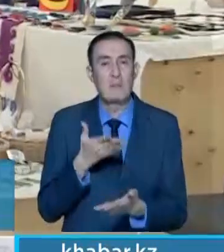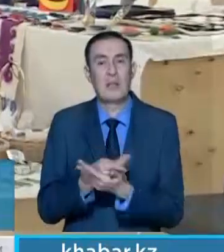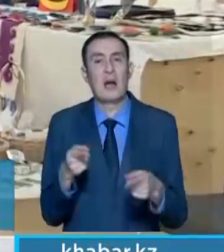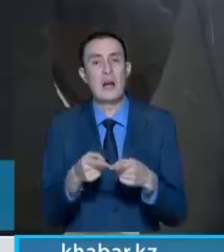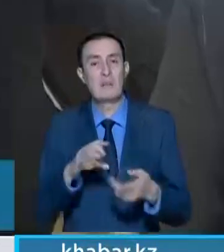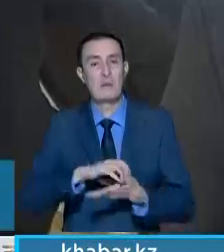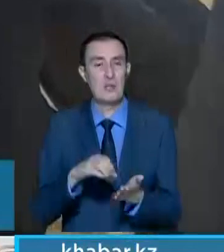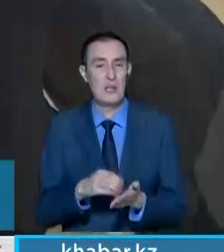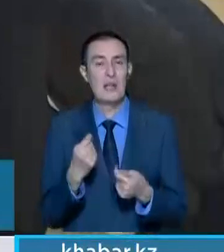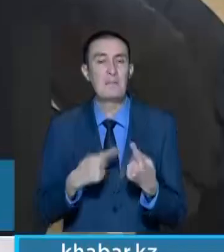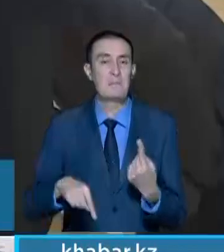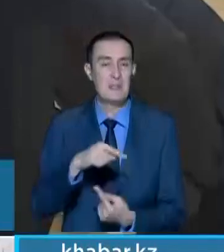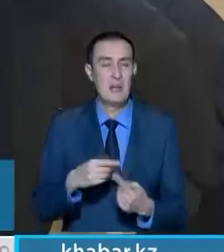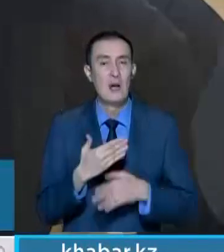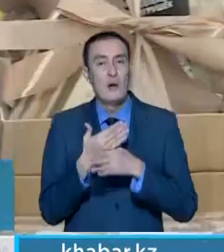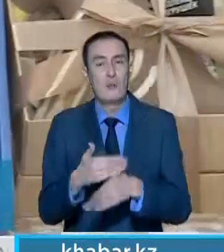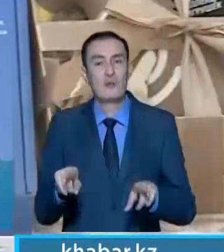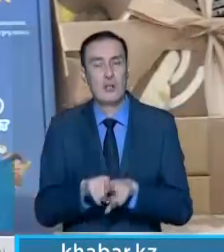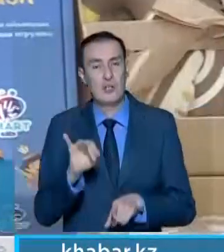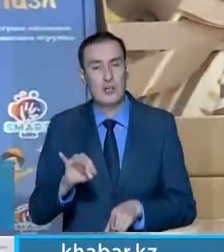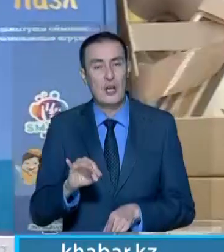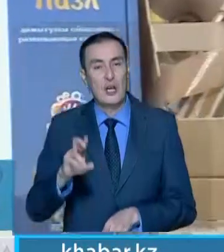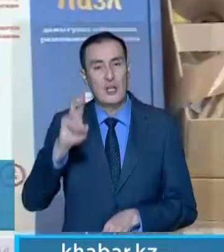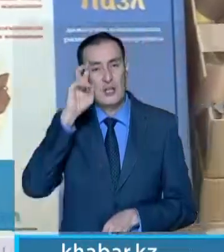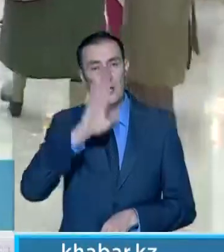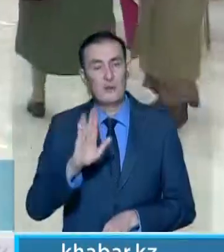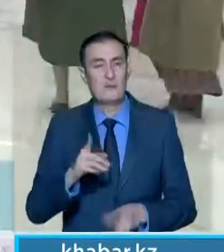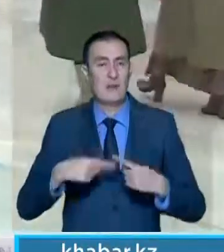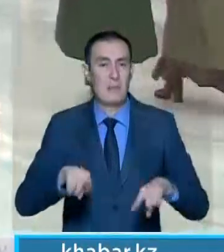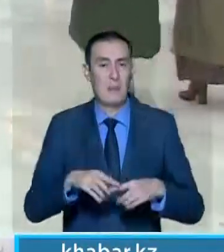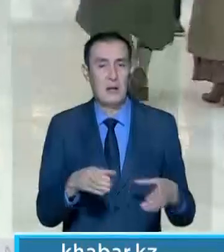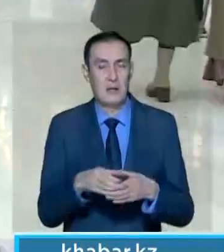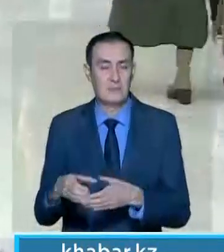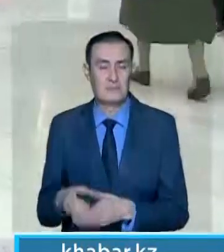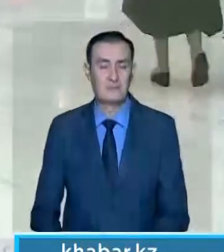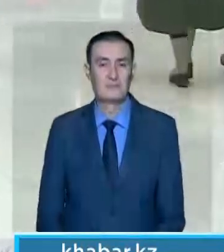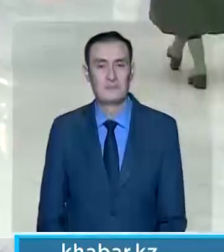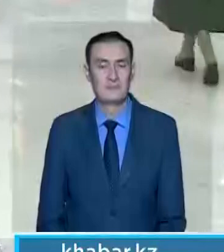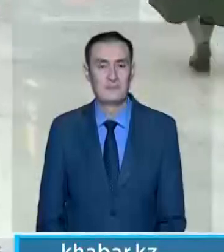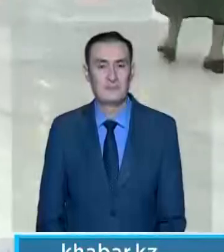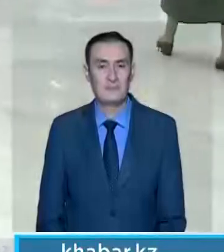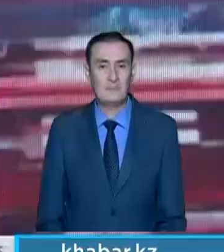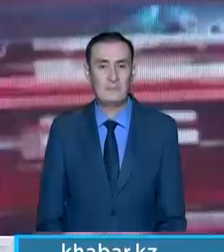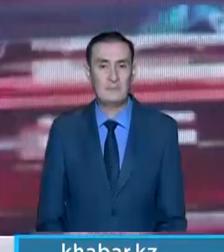аренды помещений для бизнеса. Помощь им также оказывают и негосударственные компании. Ратмир Аубакиров, Манжол Байгазин, Хабар.